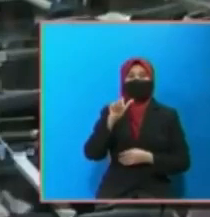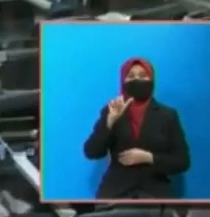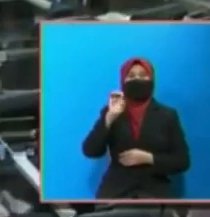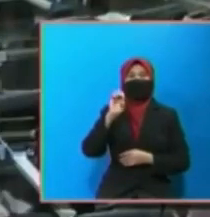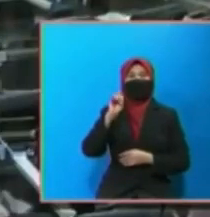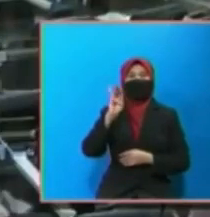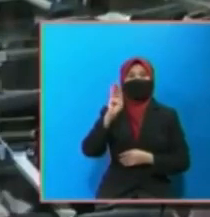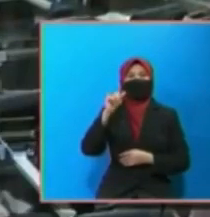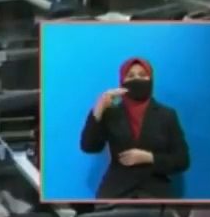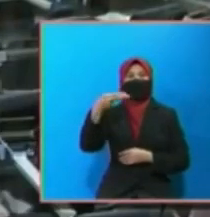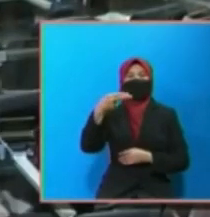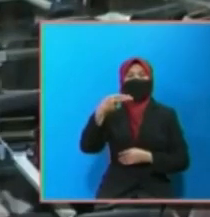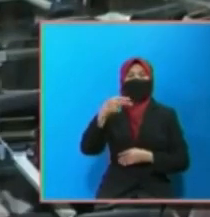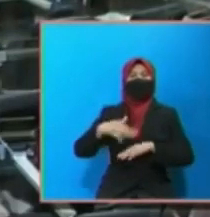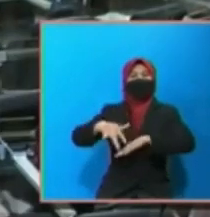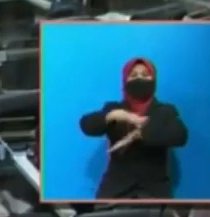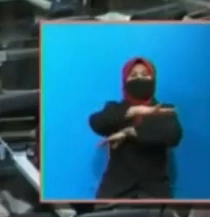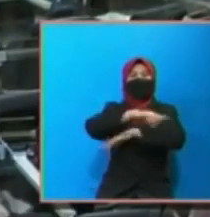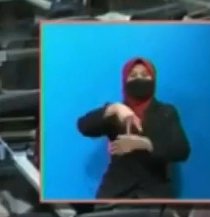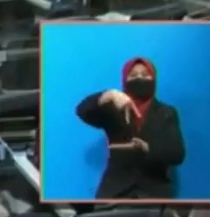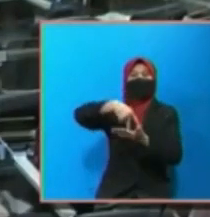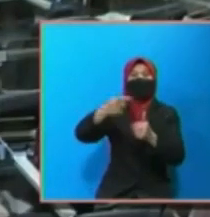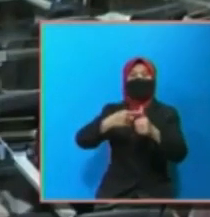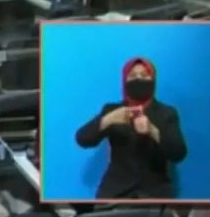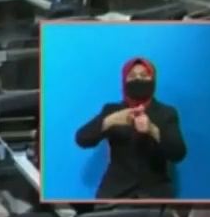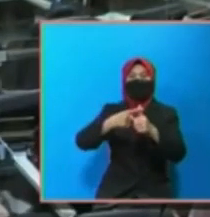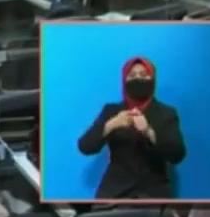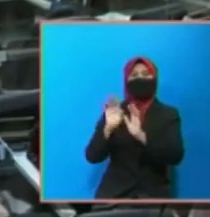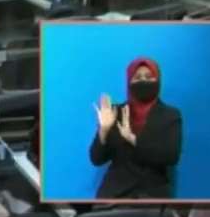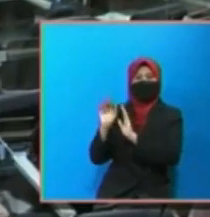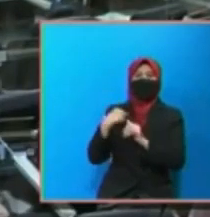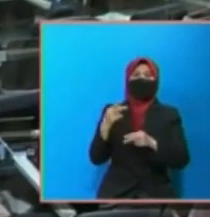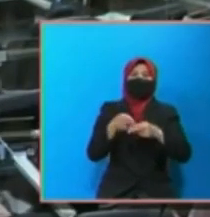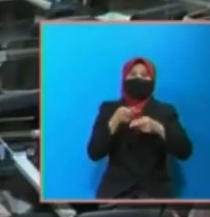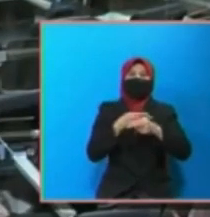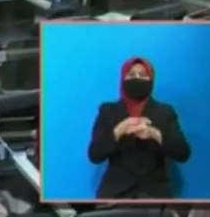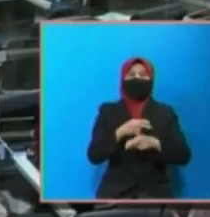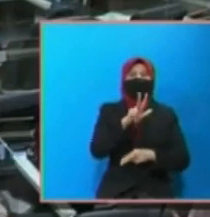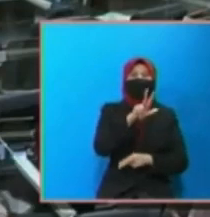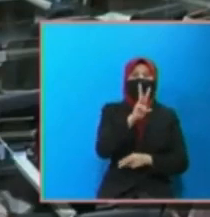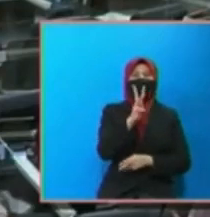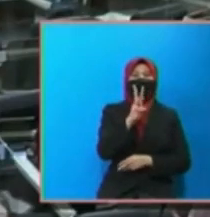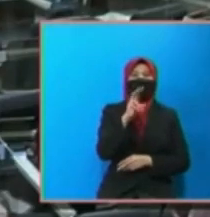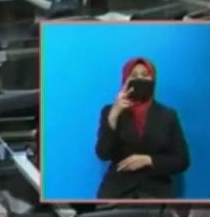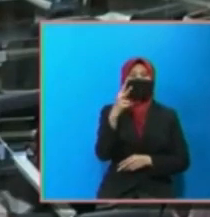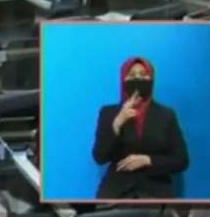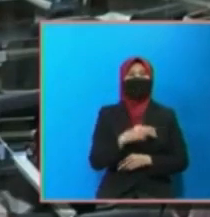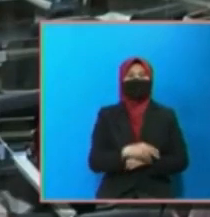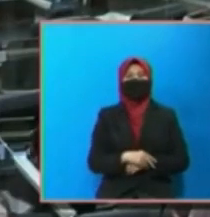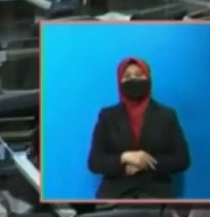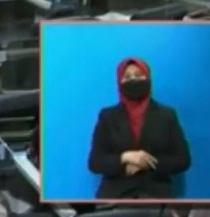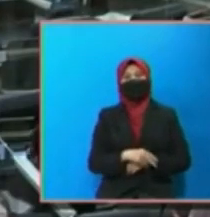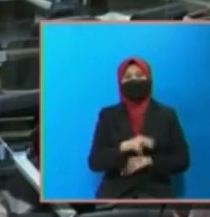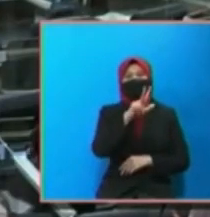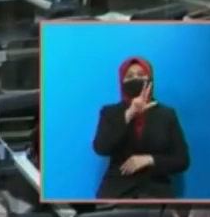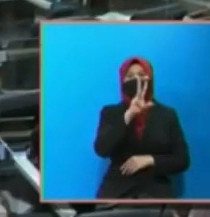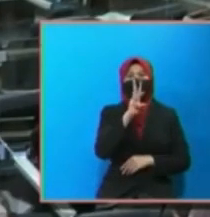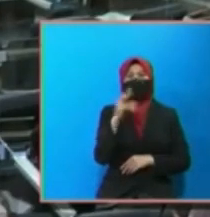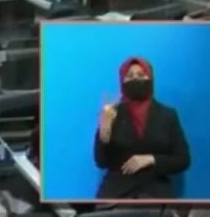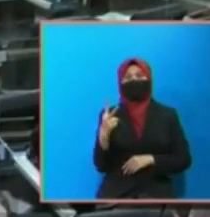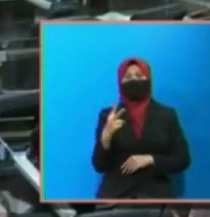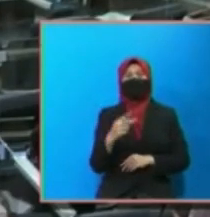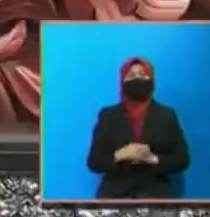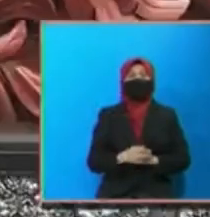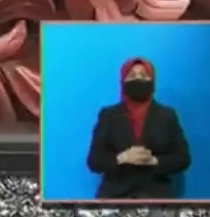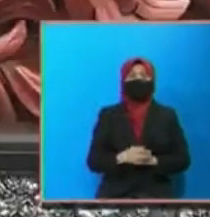Dua orang ada. Boleh ringkas. Ringkas. Mereka isu saya pun akan ringkas. Ya, ya 36-12. Ya. 36-12 berkenaan